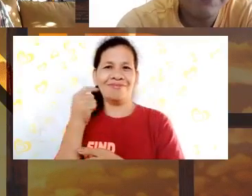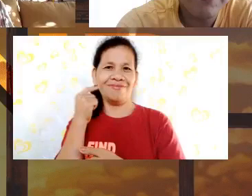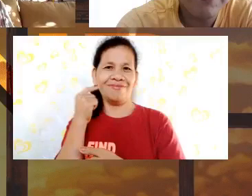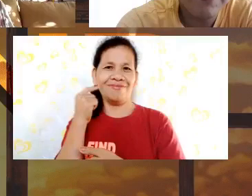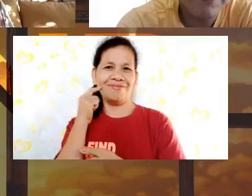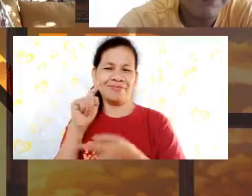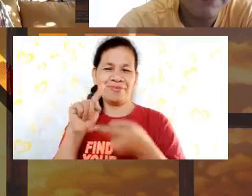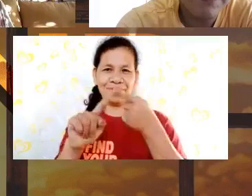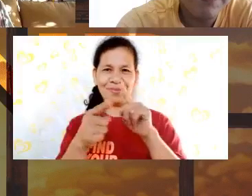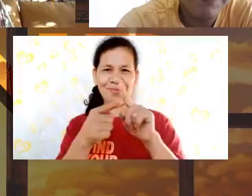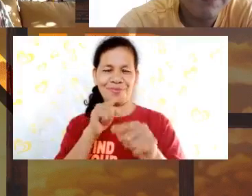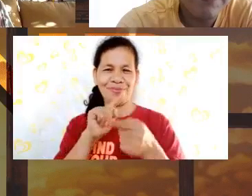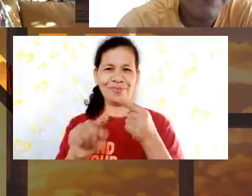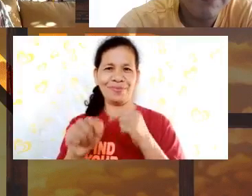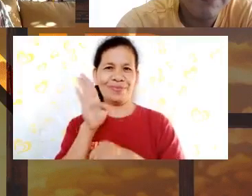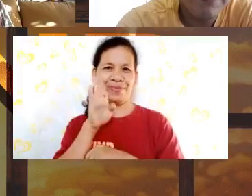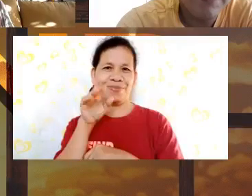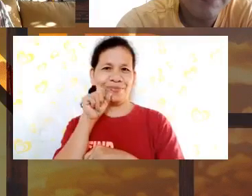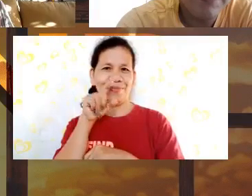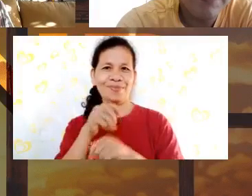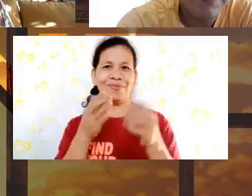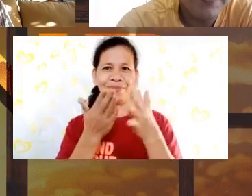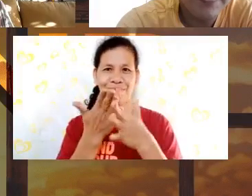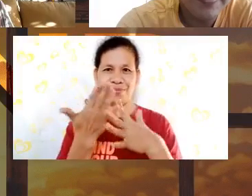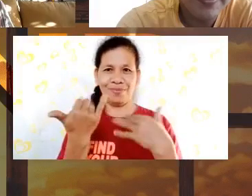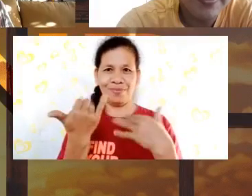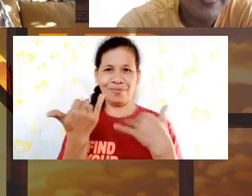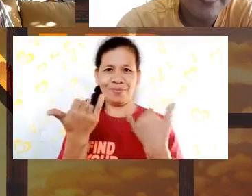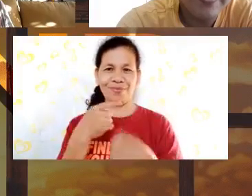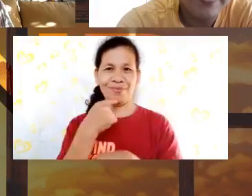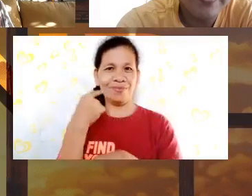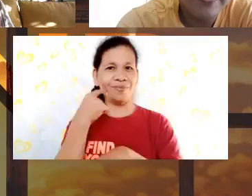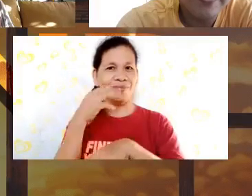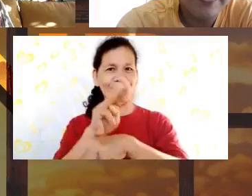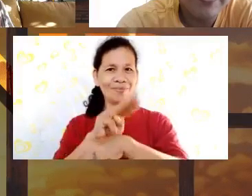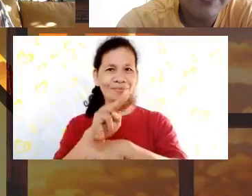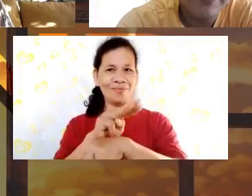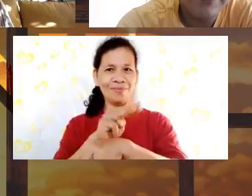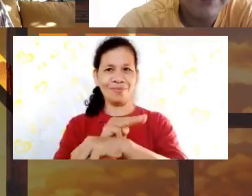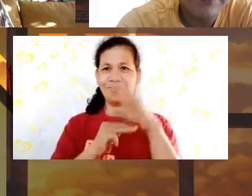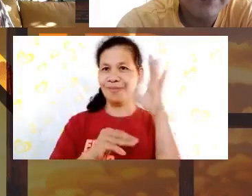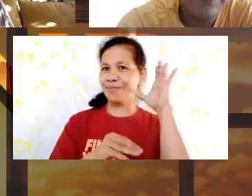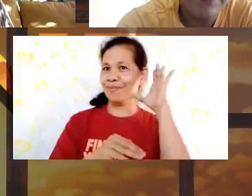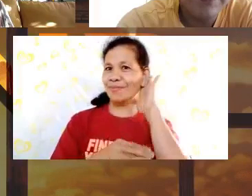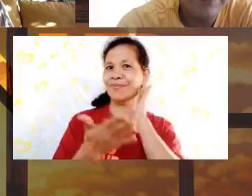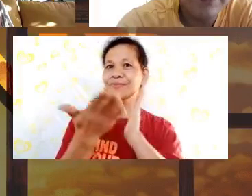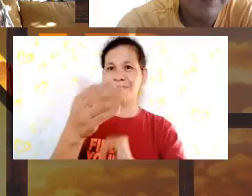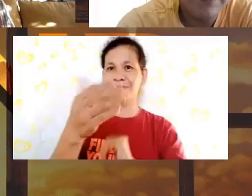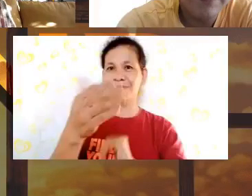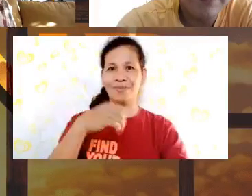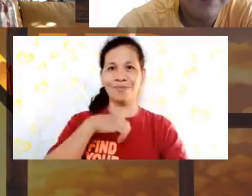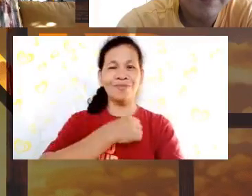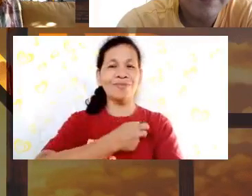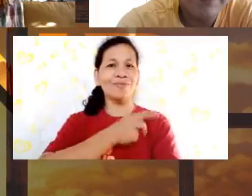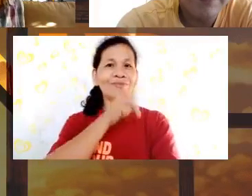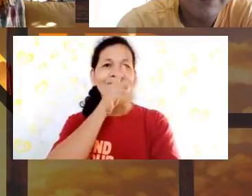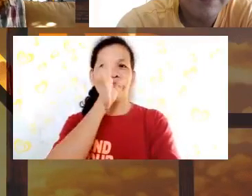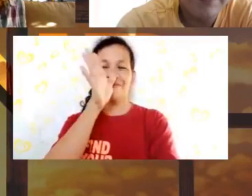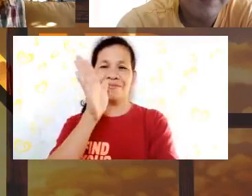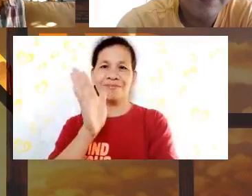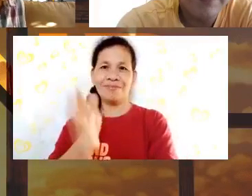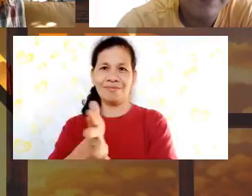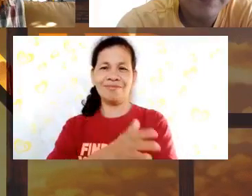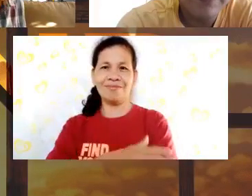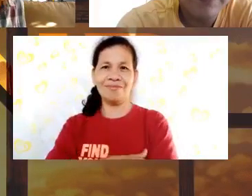din sa pamagitan ng ministeryong ito. At atin pong pakikinggan ang atin pong tagapagsalita, si Sir Leomer,